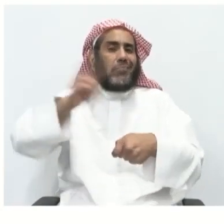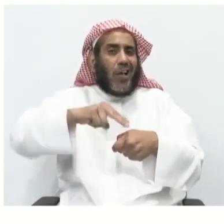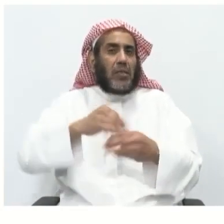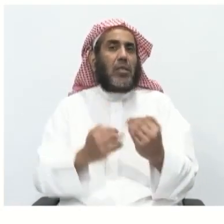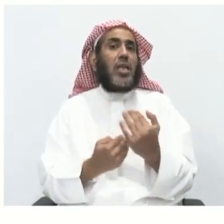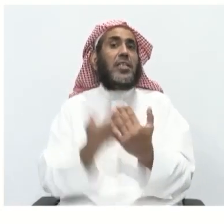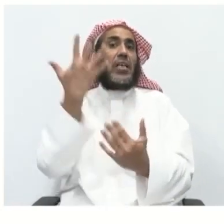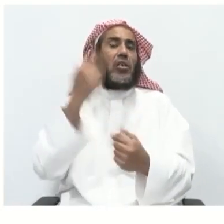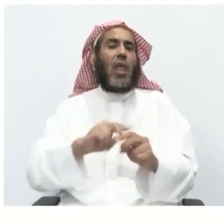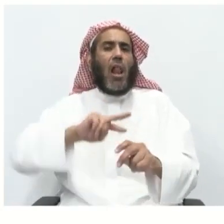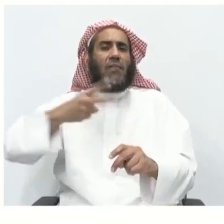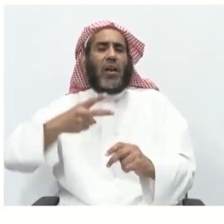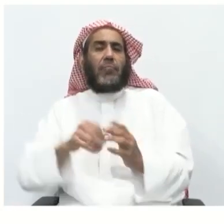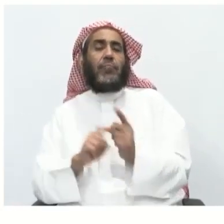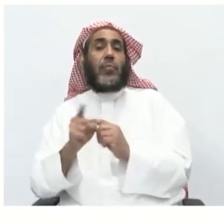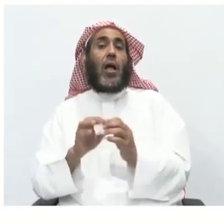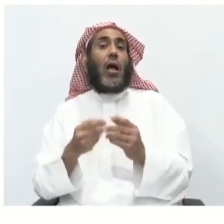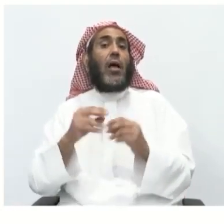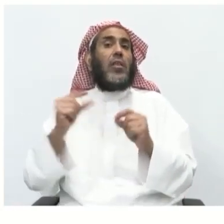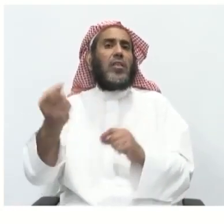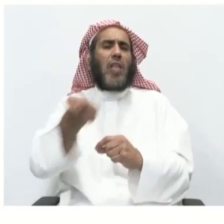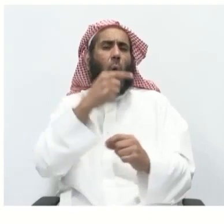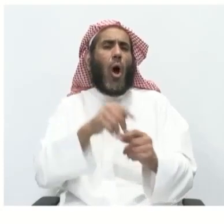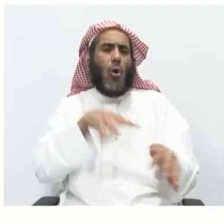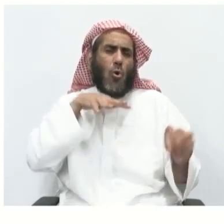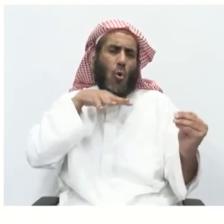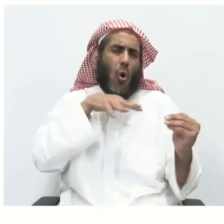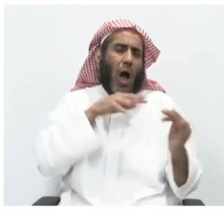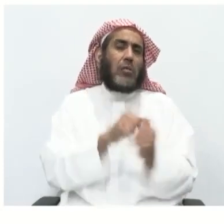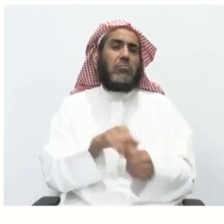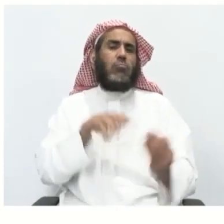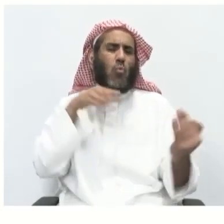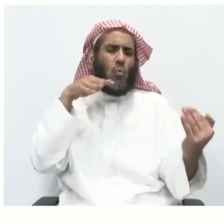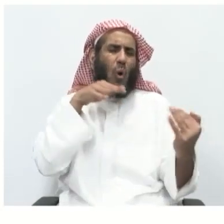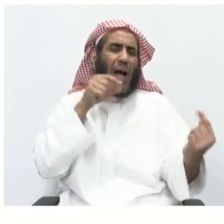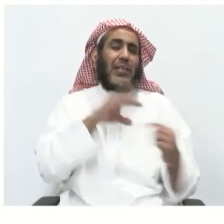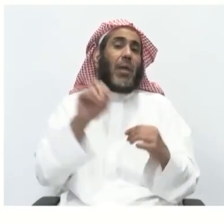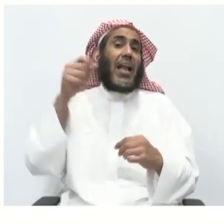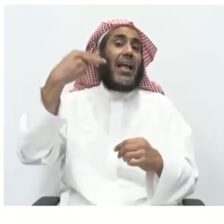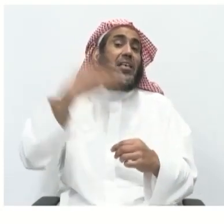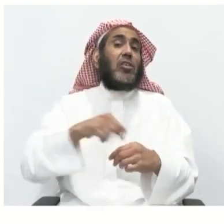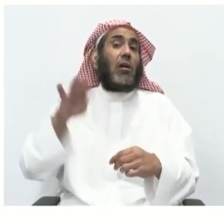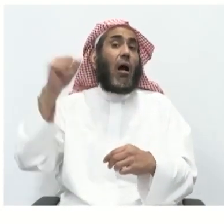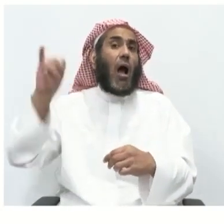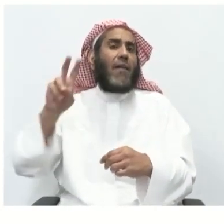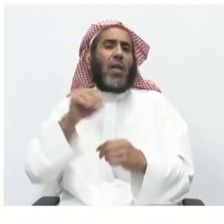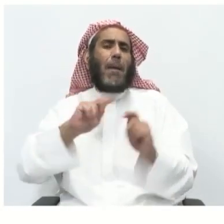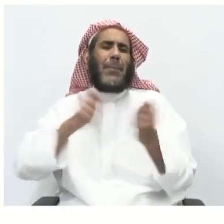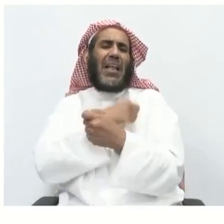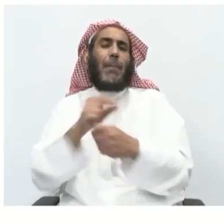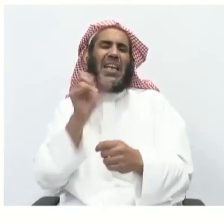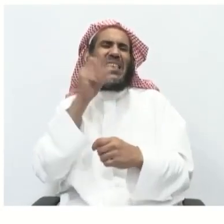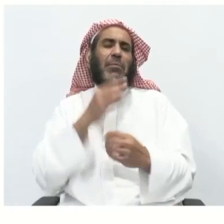اذا للفرق ان هذا الدواء يهاجم بنا اتش اي في بدلا من الانزيمات التي تساعد